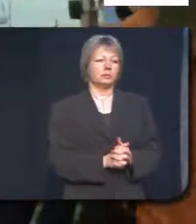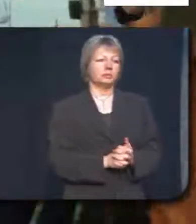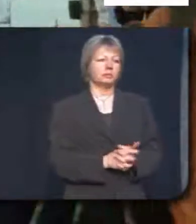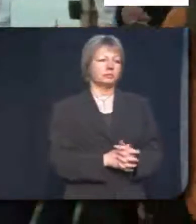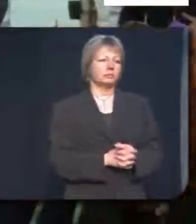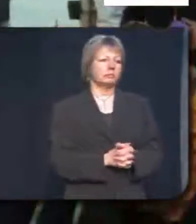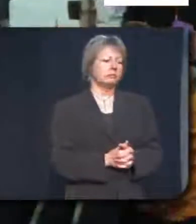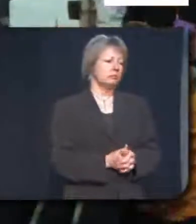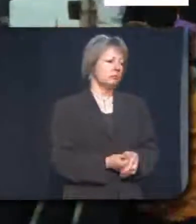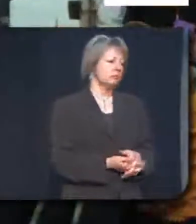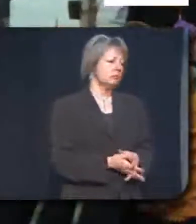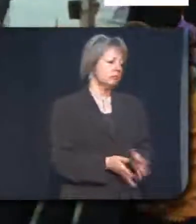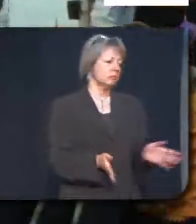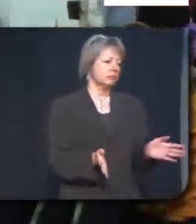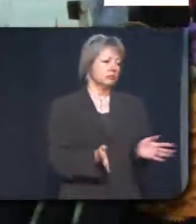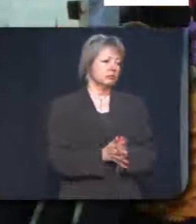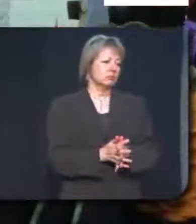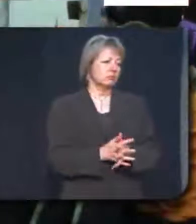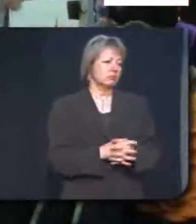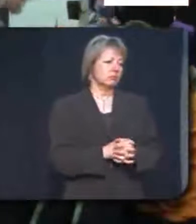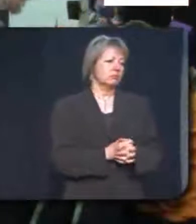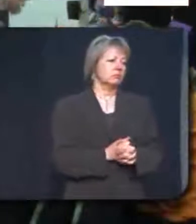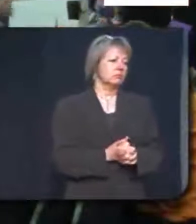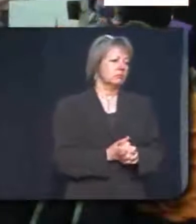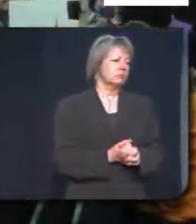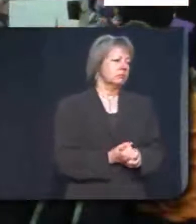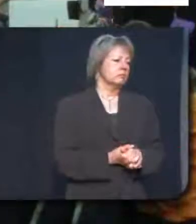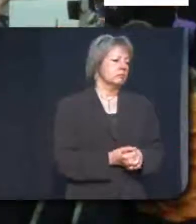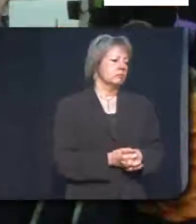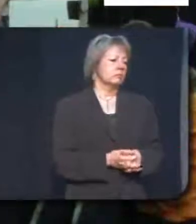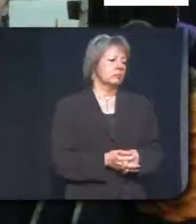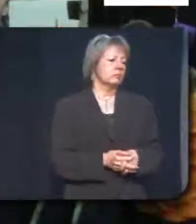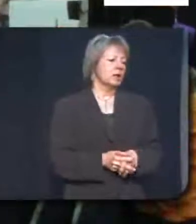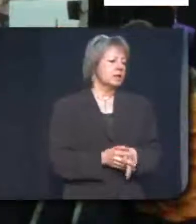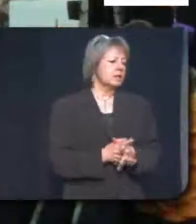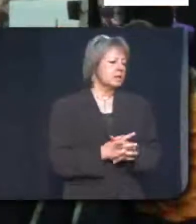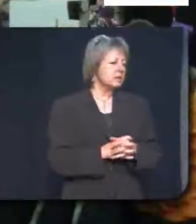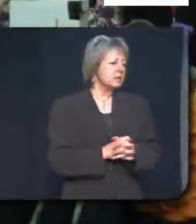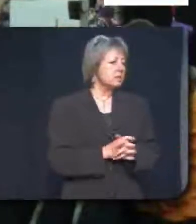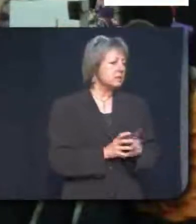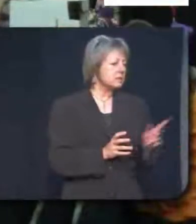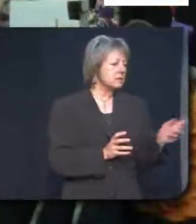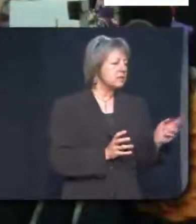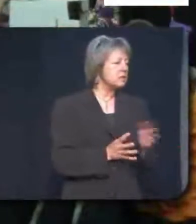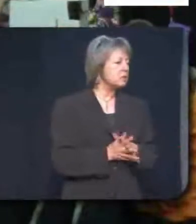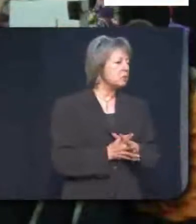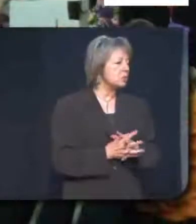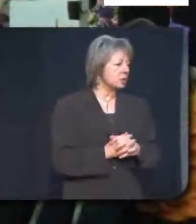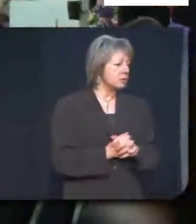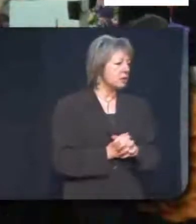gut nächste Frage für diesen Wahlgang nein es gibt keine Fragen gut